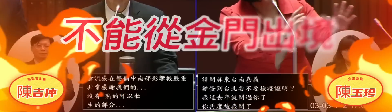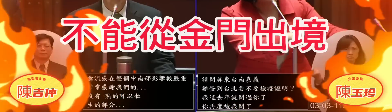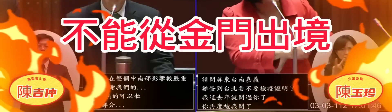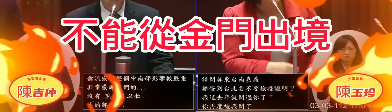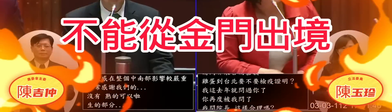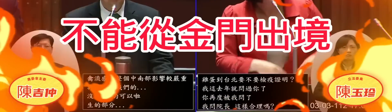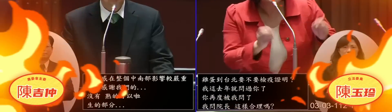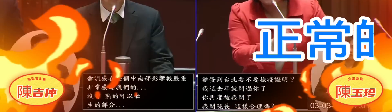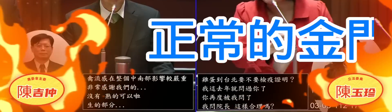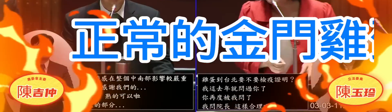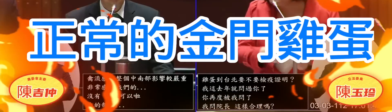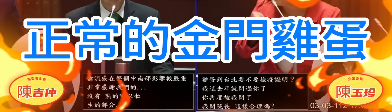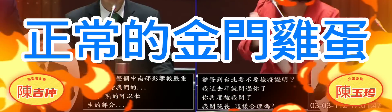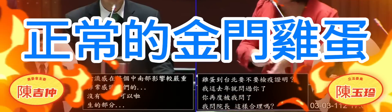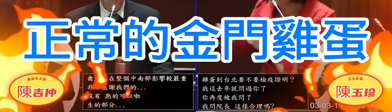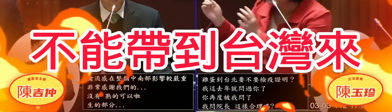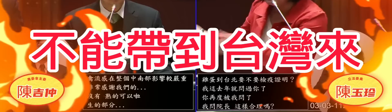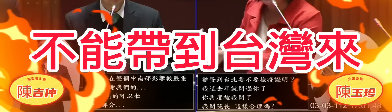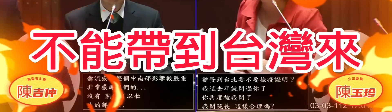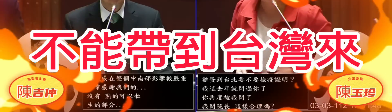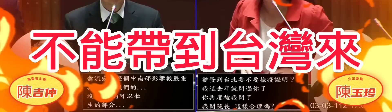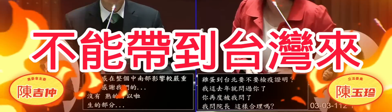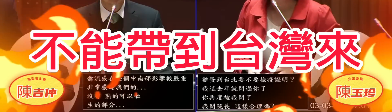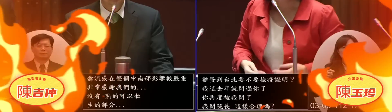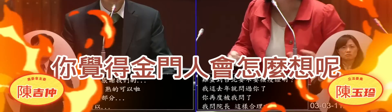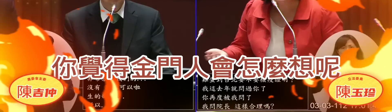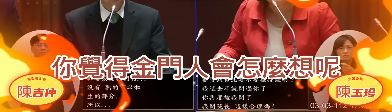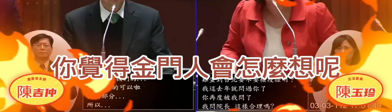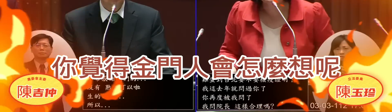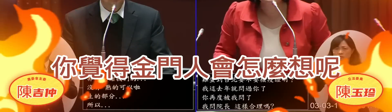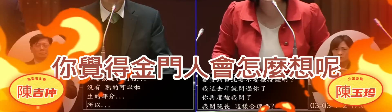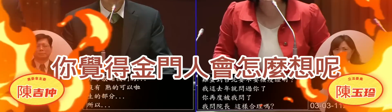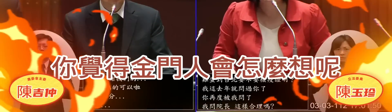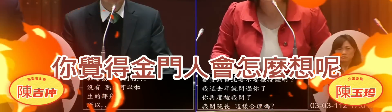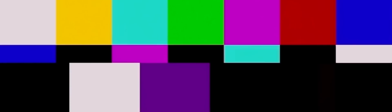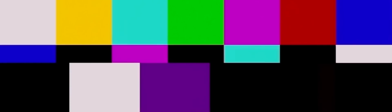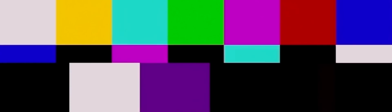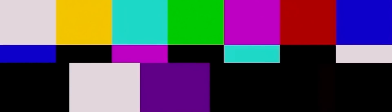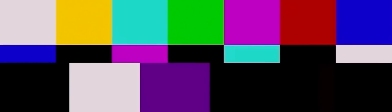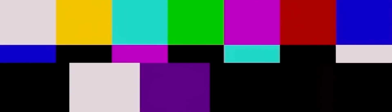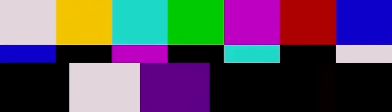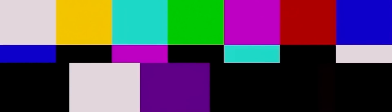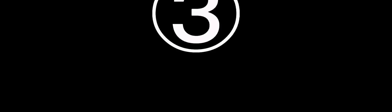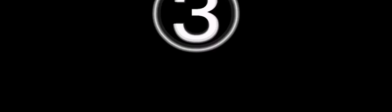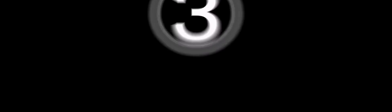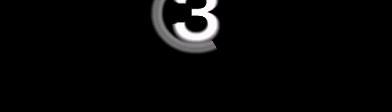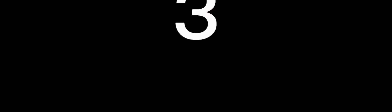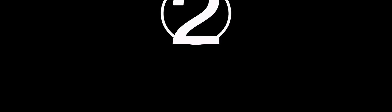不能从金门出境，正常的金门鸡蛋不能带到台湾来。你觉得金门人会怎么想呢？